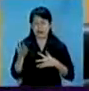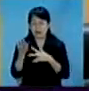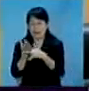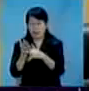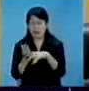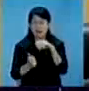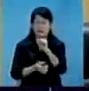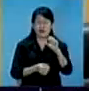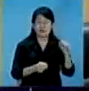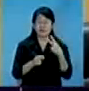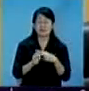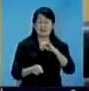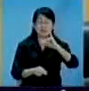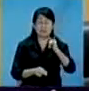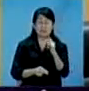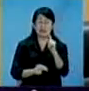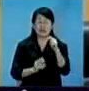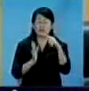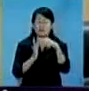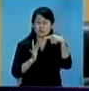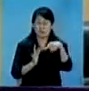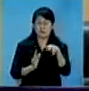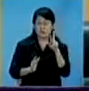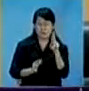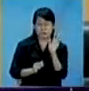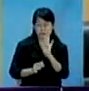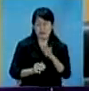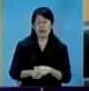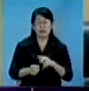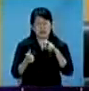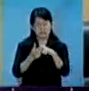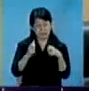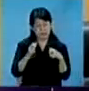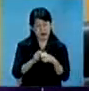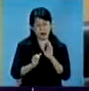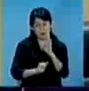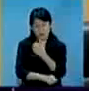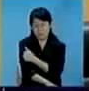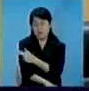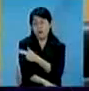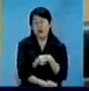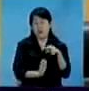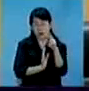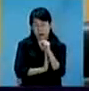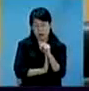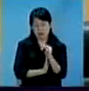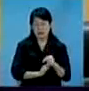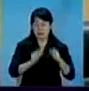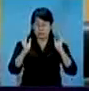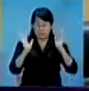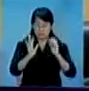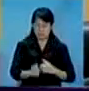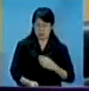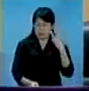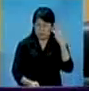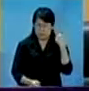นะครับแต่ว่าประเด็นของท่านชลน่านเนี่ยเป็นประเด็นที่ผมกังวลใจเมื่อสักครู่ท่านเปิดประเด็นใหม่ว่